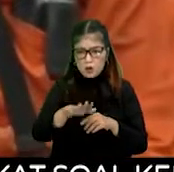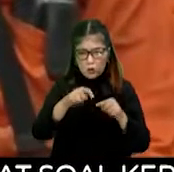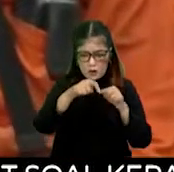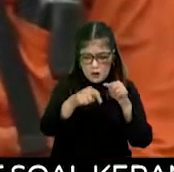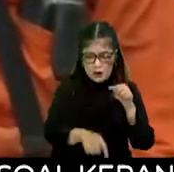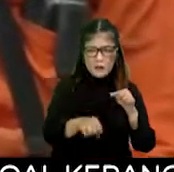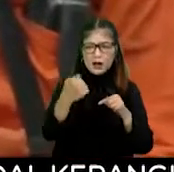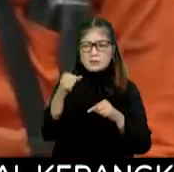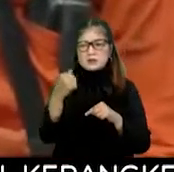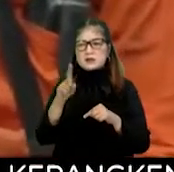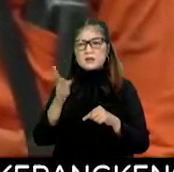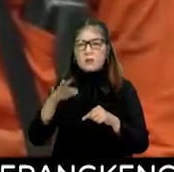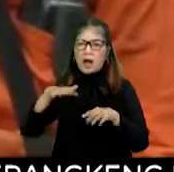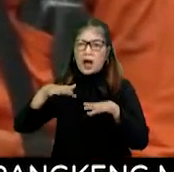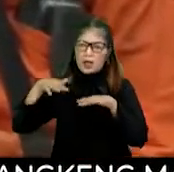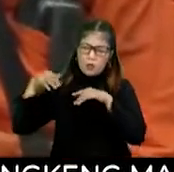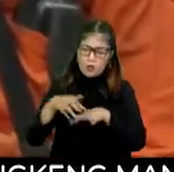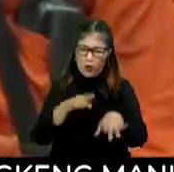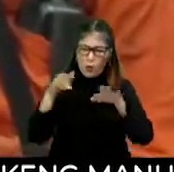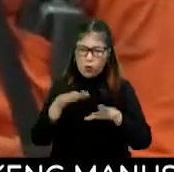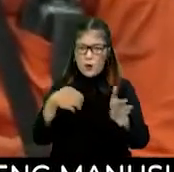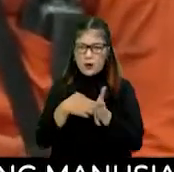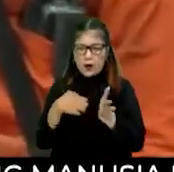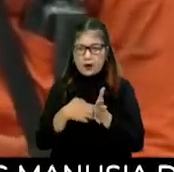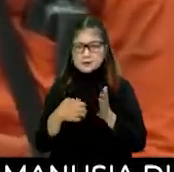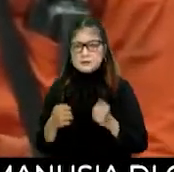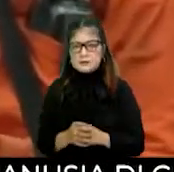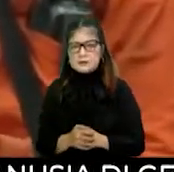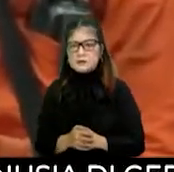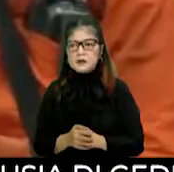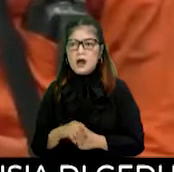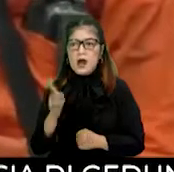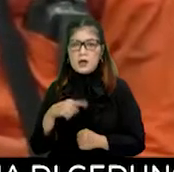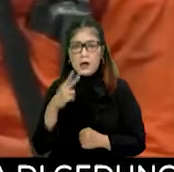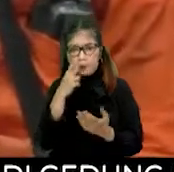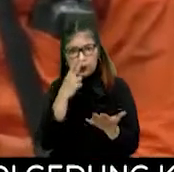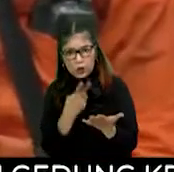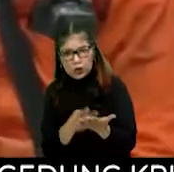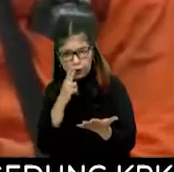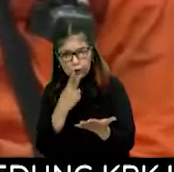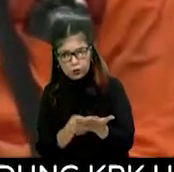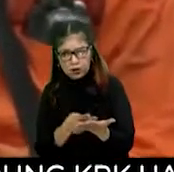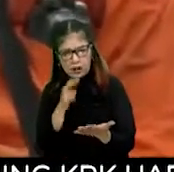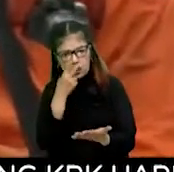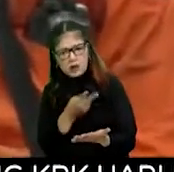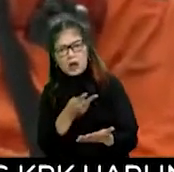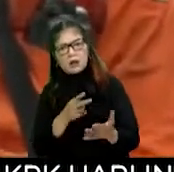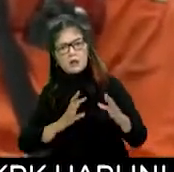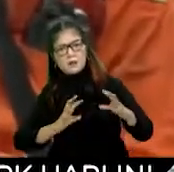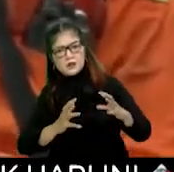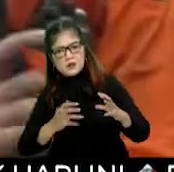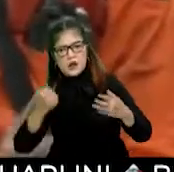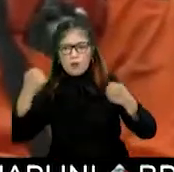diakui adanya masih udah ada bukti-bukti seperti belting mesin ada, terus ada